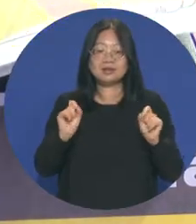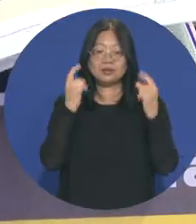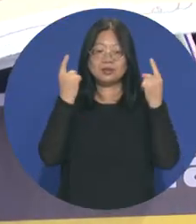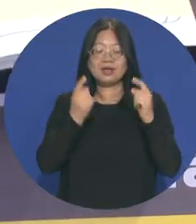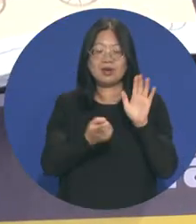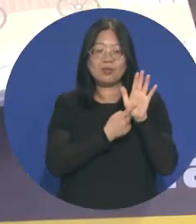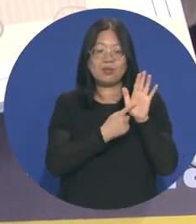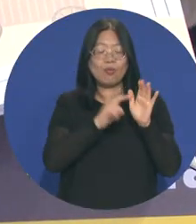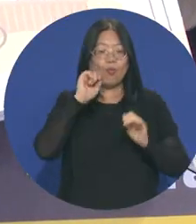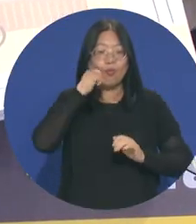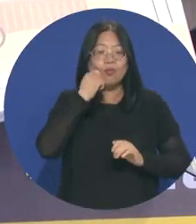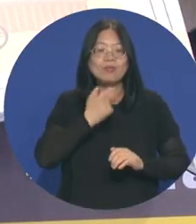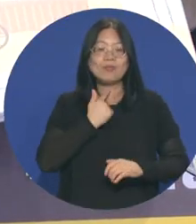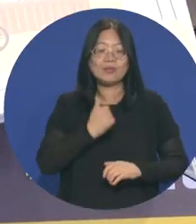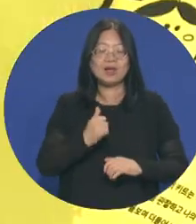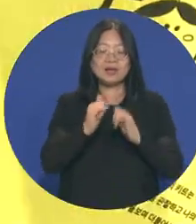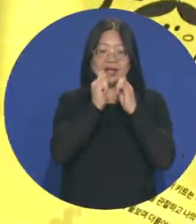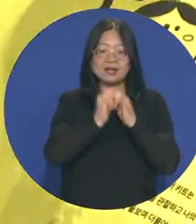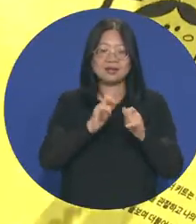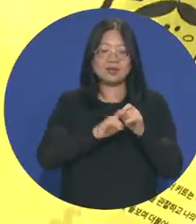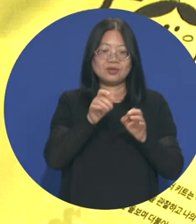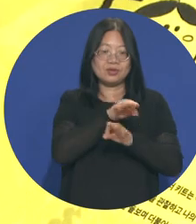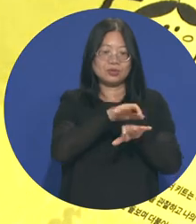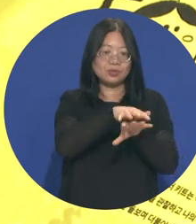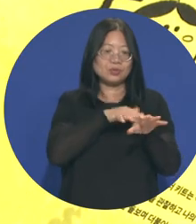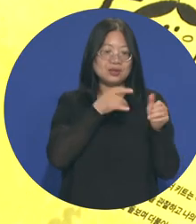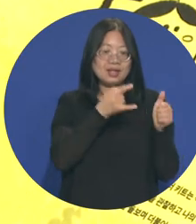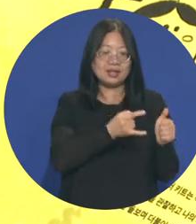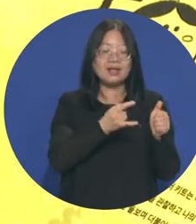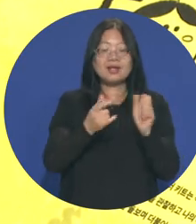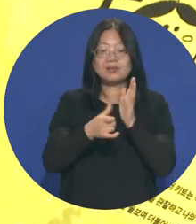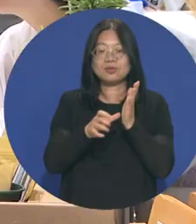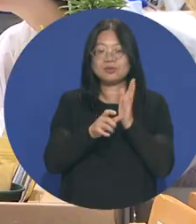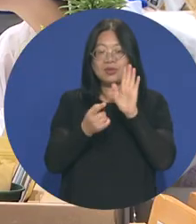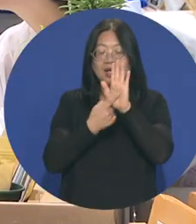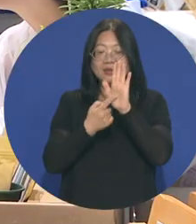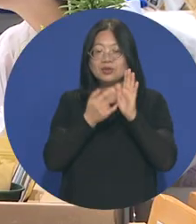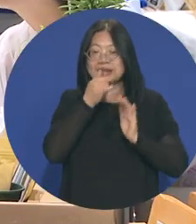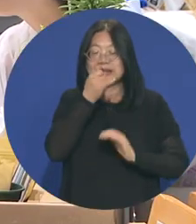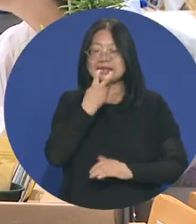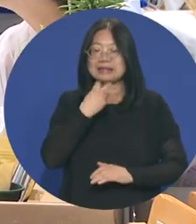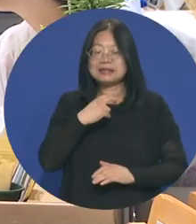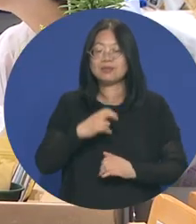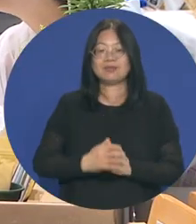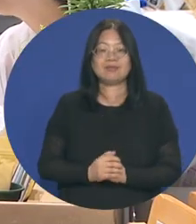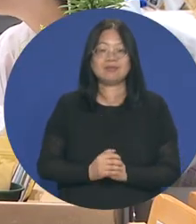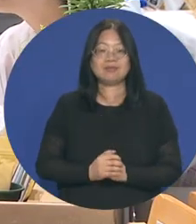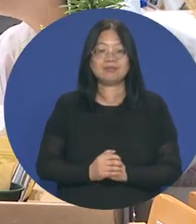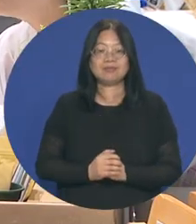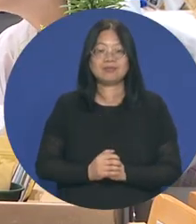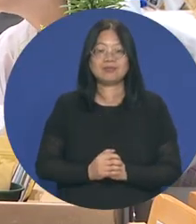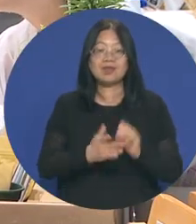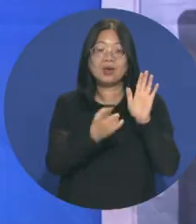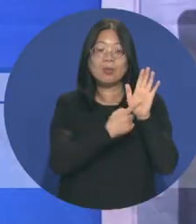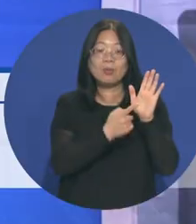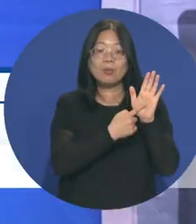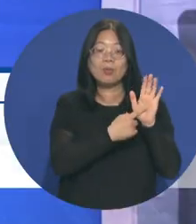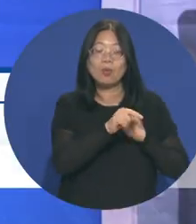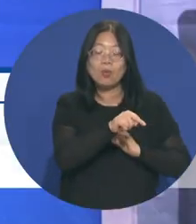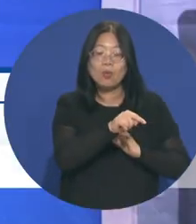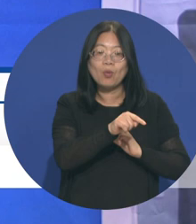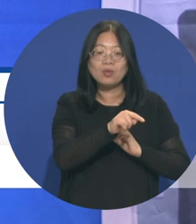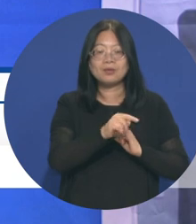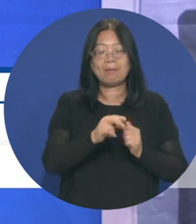동시에 홍보에 어려움을 겪던 사회적 경제 조직들에겐 제품을 알릴 수 있는 일석이조의 효과를 거뒀습니다. 홍보